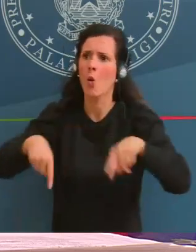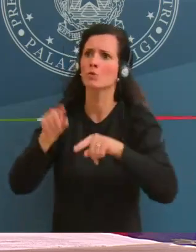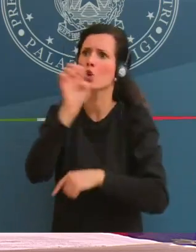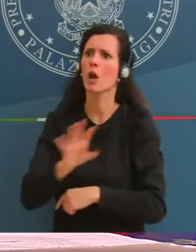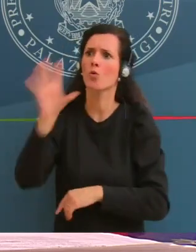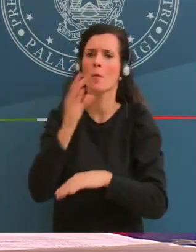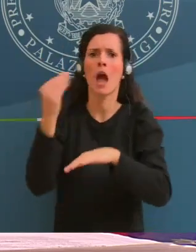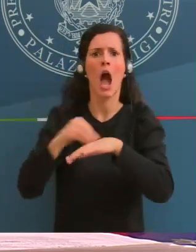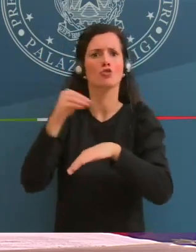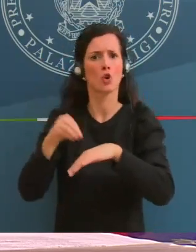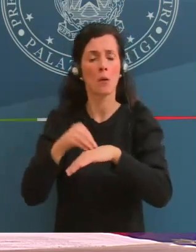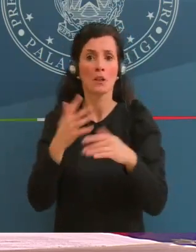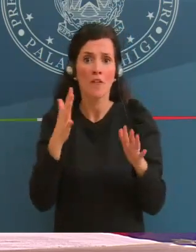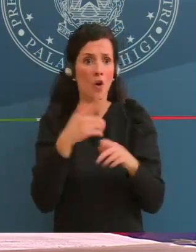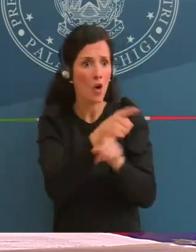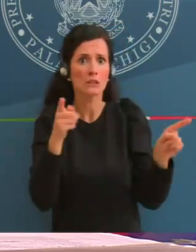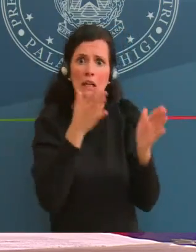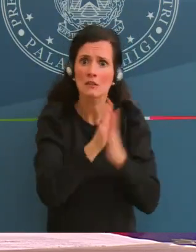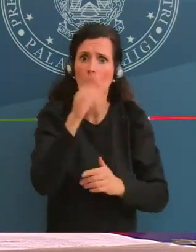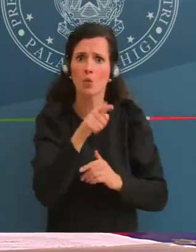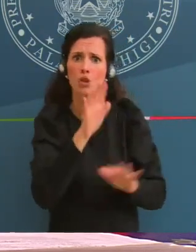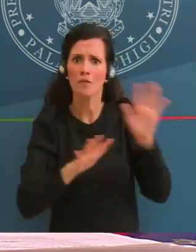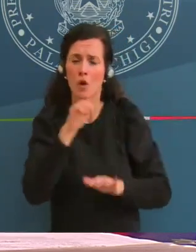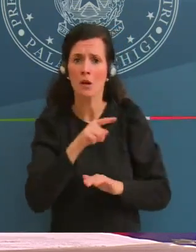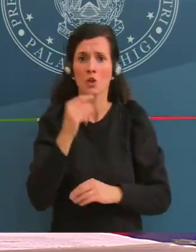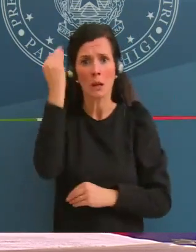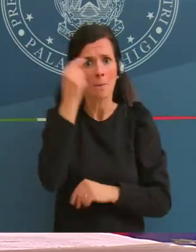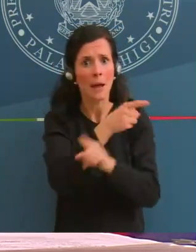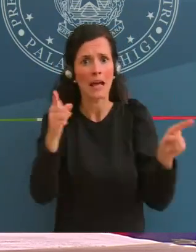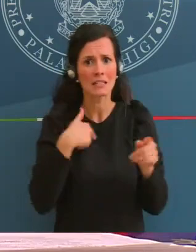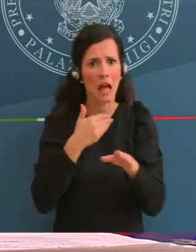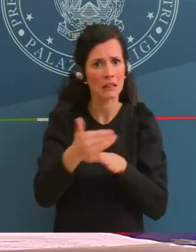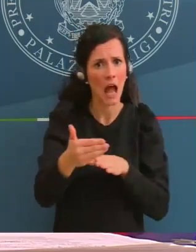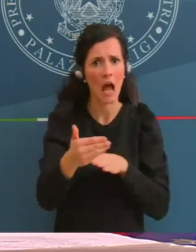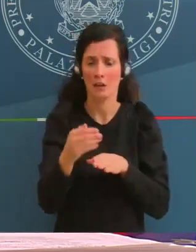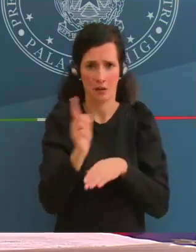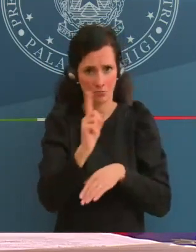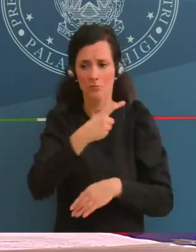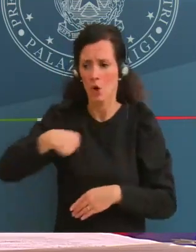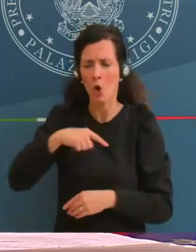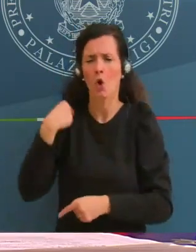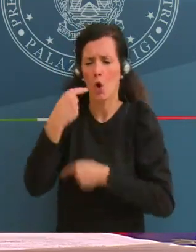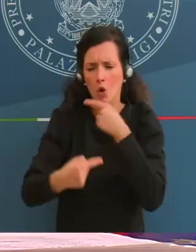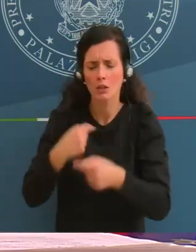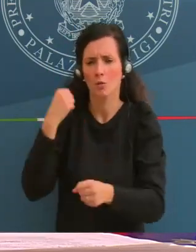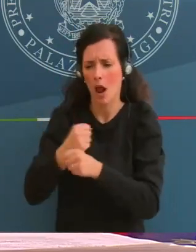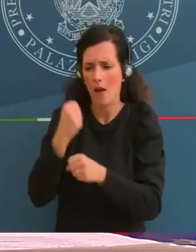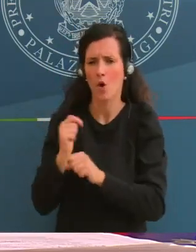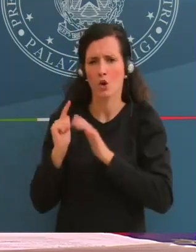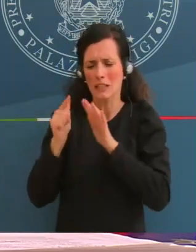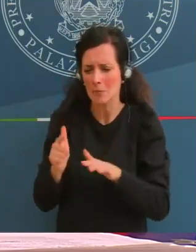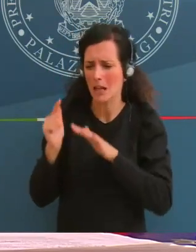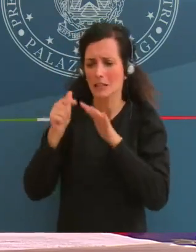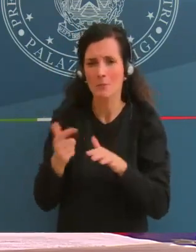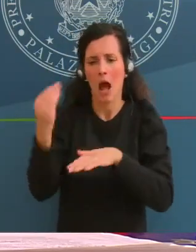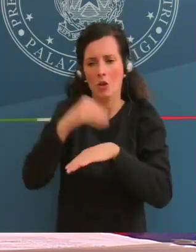settimanalmente ci aggiorniamo con la commissione europea quindi non vogliamo presentare i progetti alla fine e poi come dire avere delle